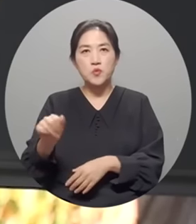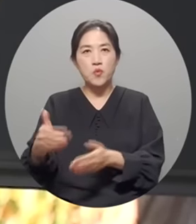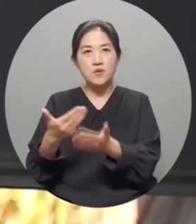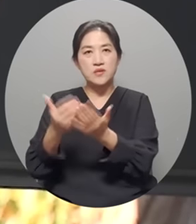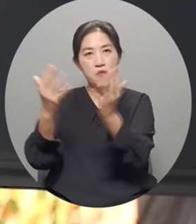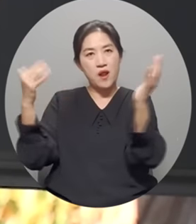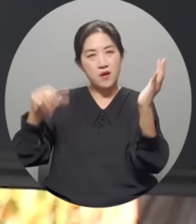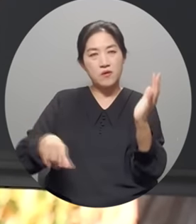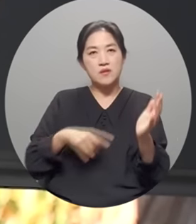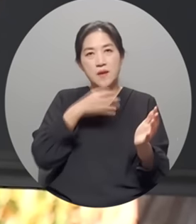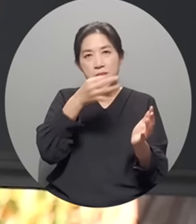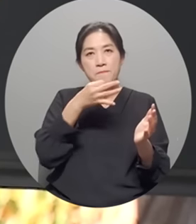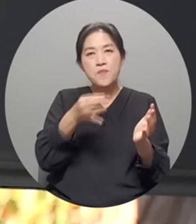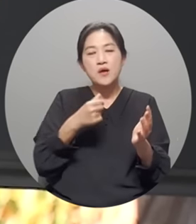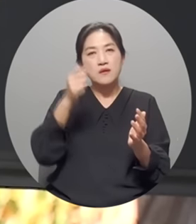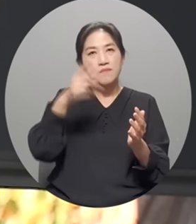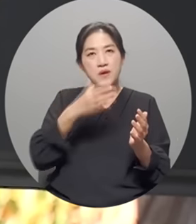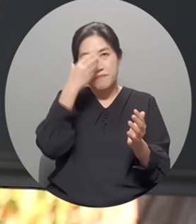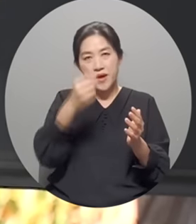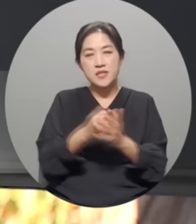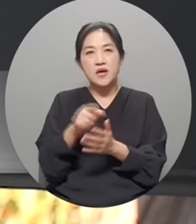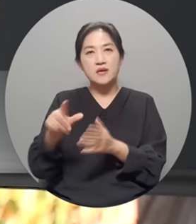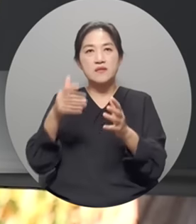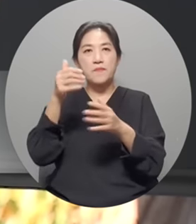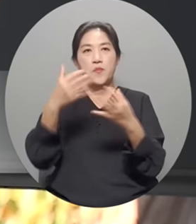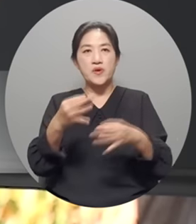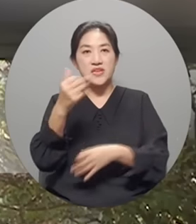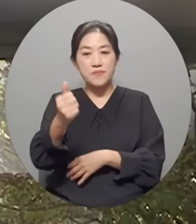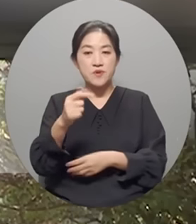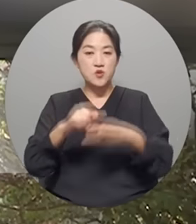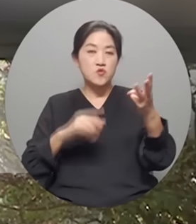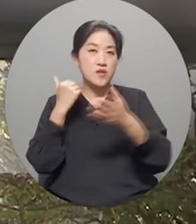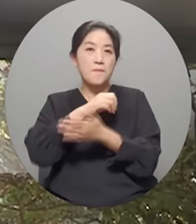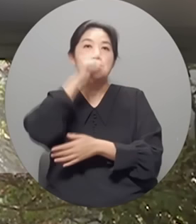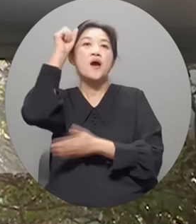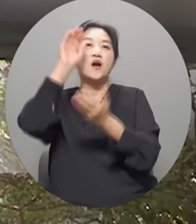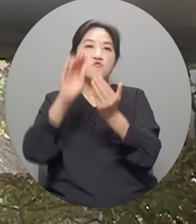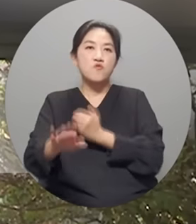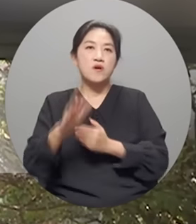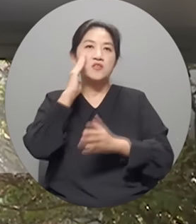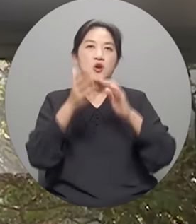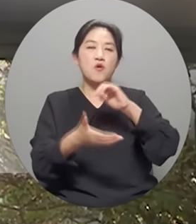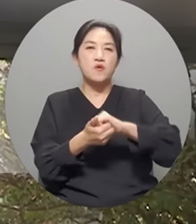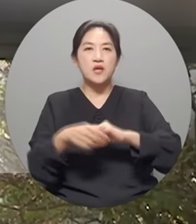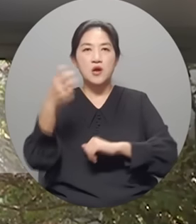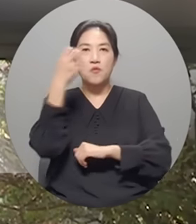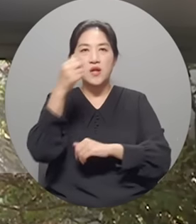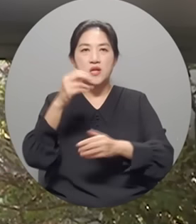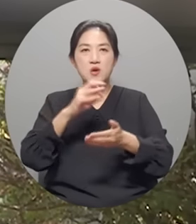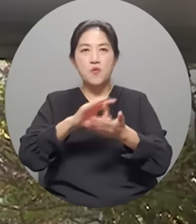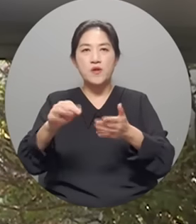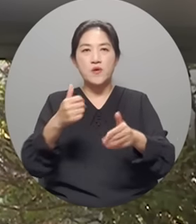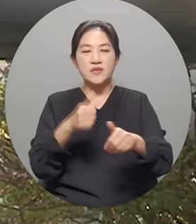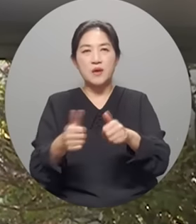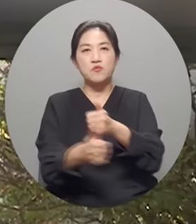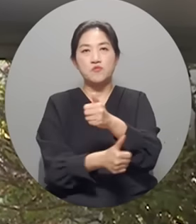들었다는 겁니다. 화랑 대표 김모 씨는 윤 대통령 당선 이후 청와대 관리활용 자문위원을